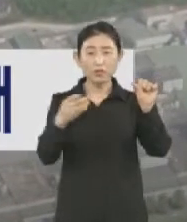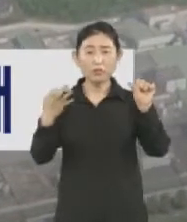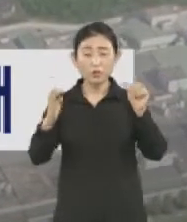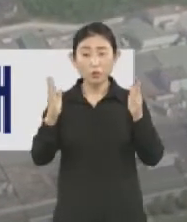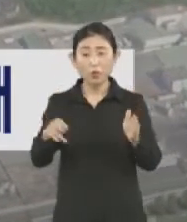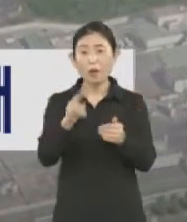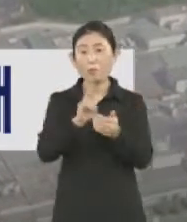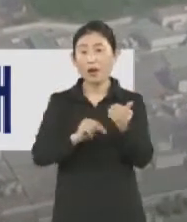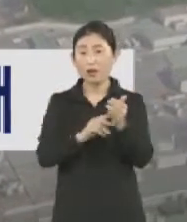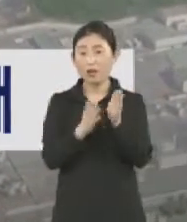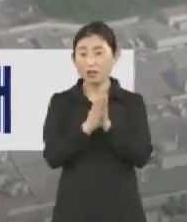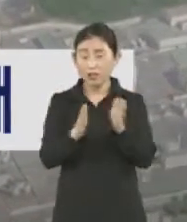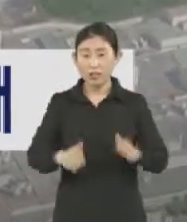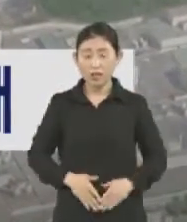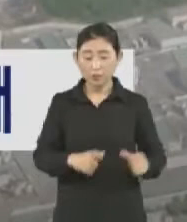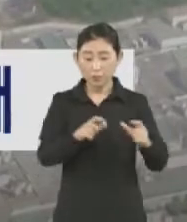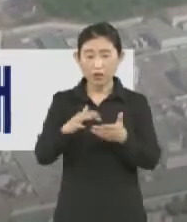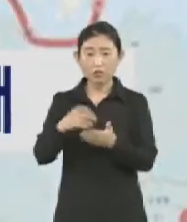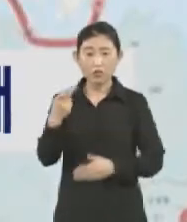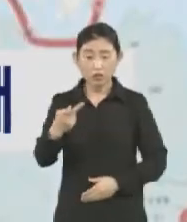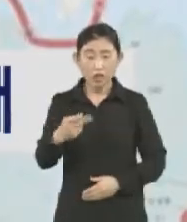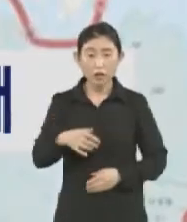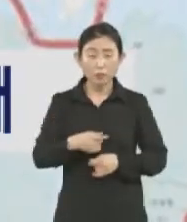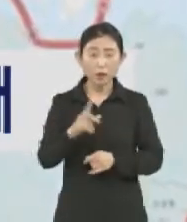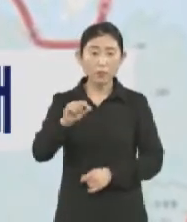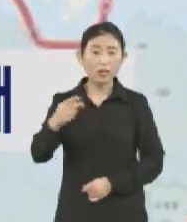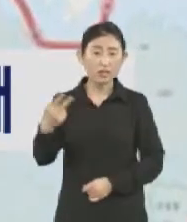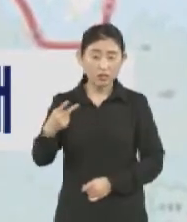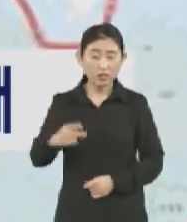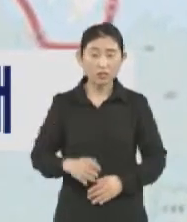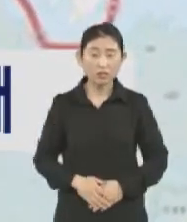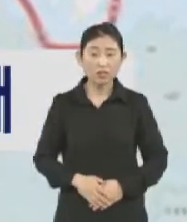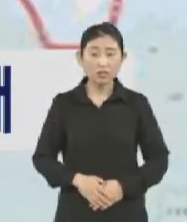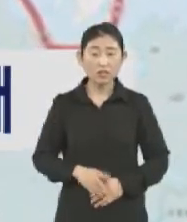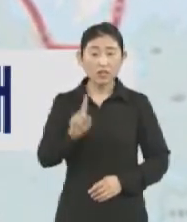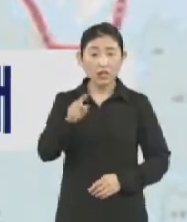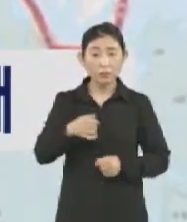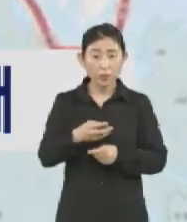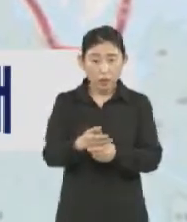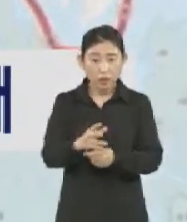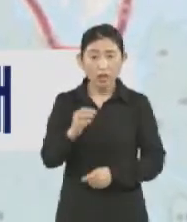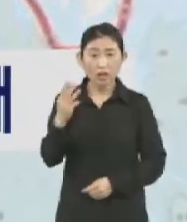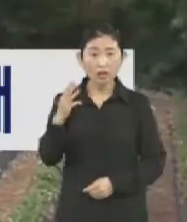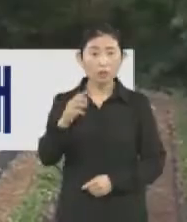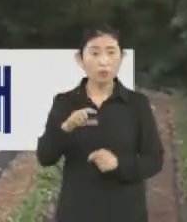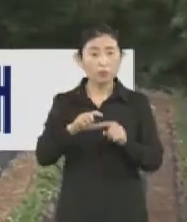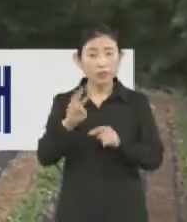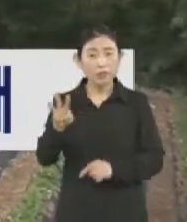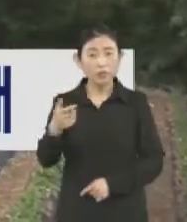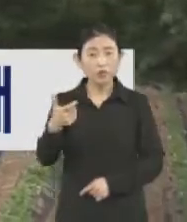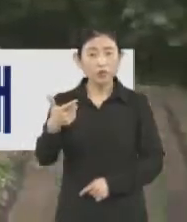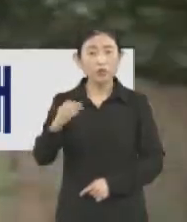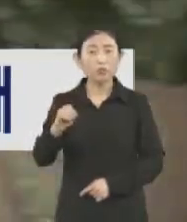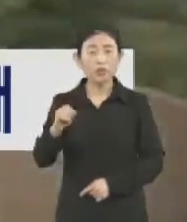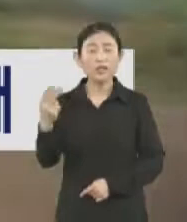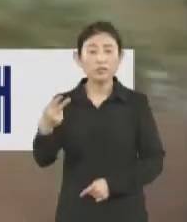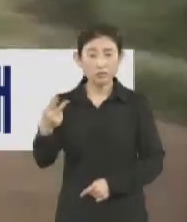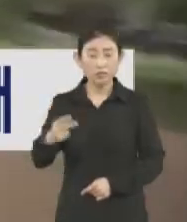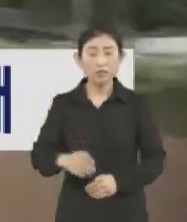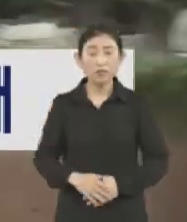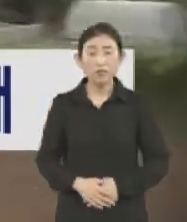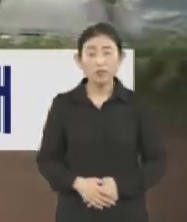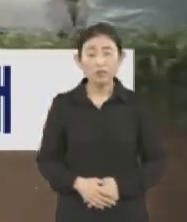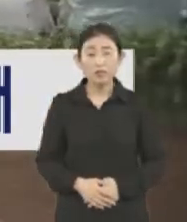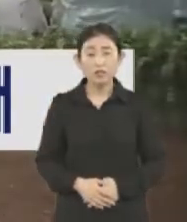분양 대상은 10 2필지 만 2천여 제곱미터 로 3.3 제곱미터 당 평균 369 12,000 원